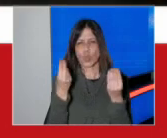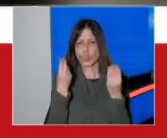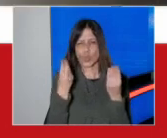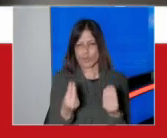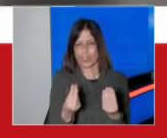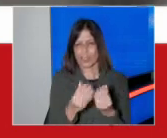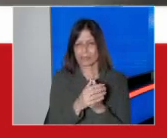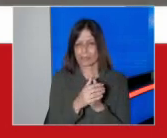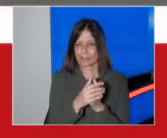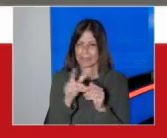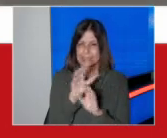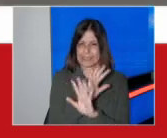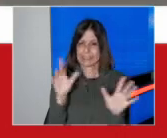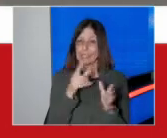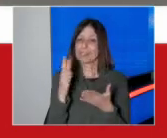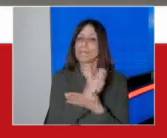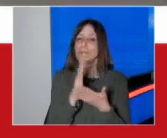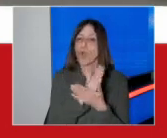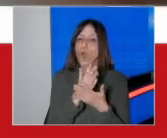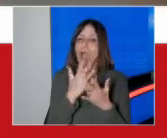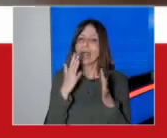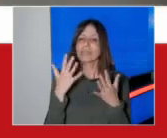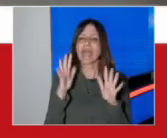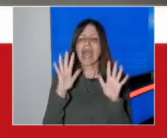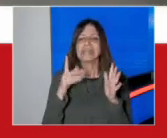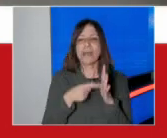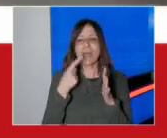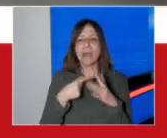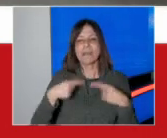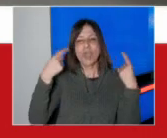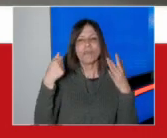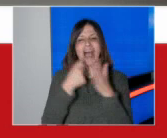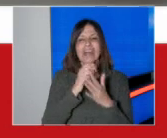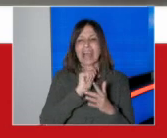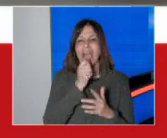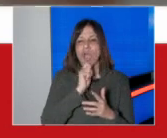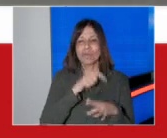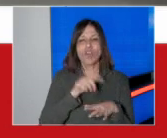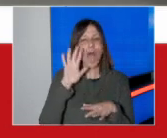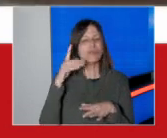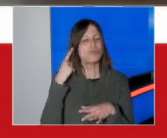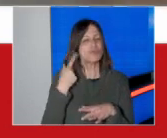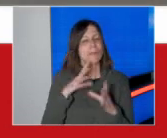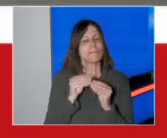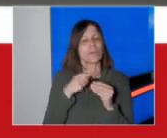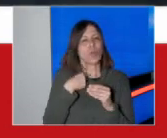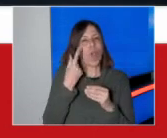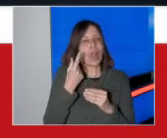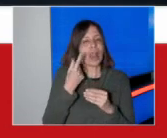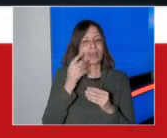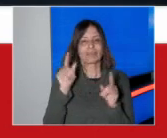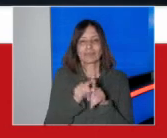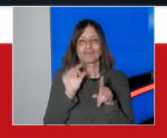מים. זהו, זה מוכן. 10 פעמים ביום, ועד הרעיון שלי בשעה 5, אתם תשמעו אותי עם קול צלול,